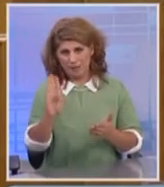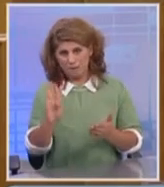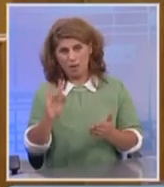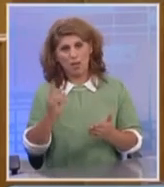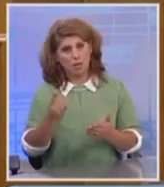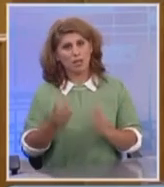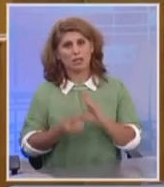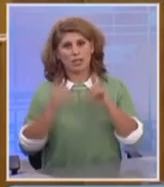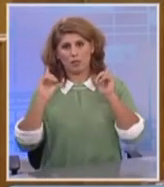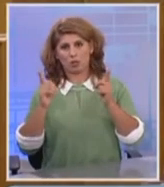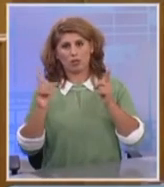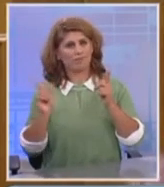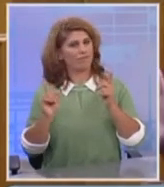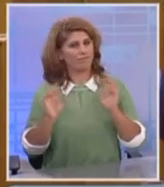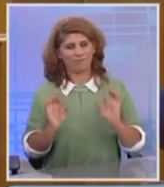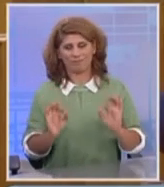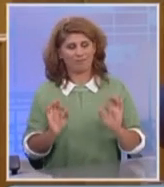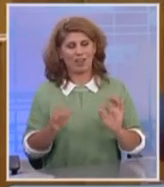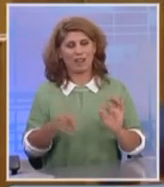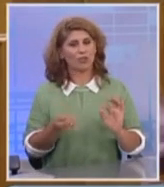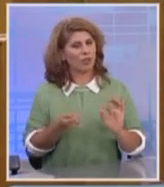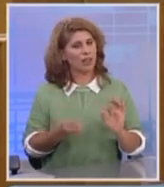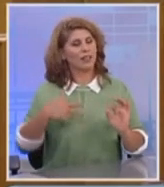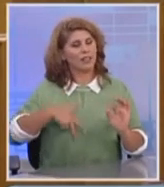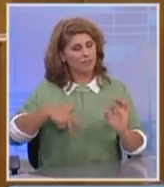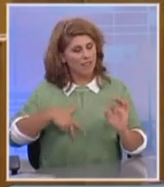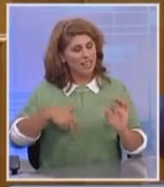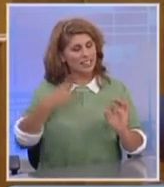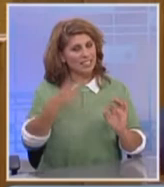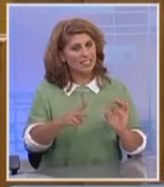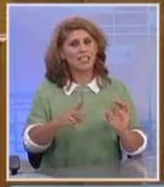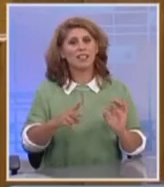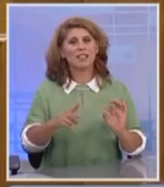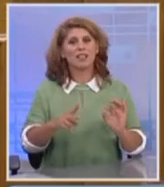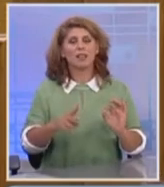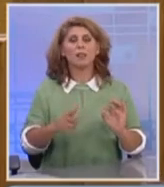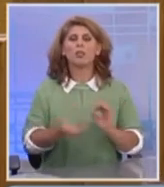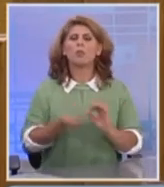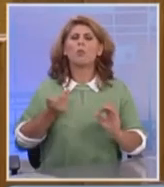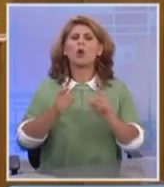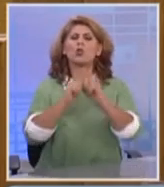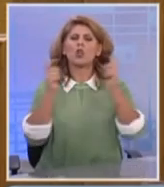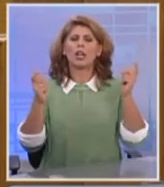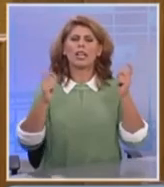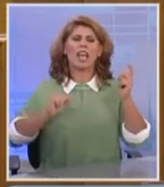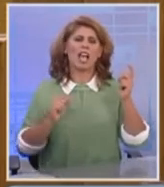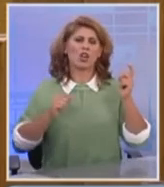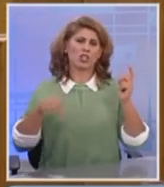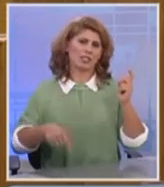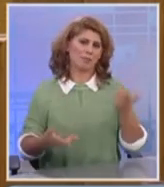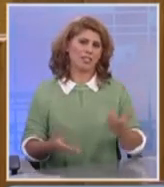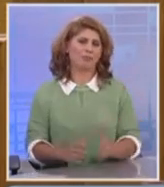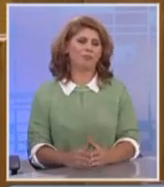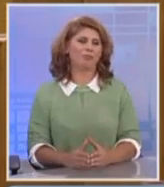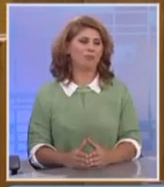Νέας Δημοκρατίας? Όχι φυσικά, το υλοποιεί η κυβέρνησή σας με την προσχολική αγωγή σήμερα. Κυρίες και